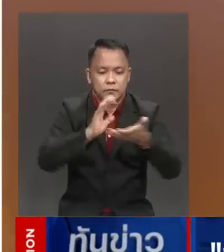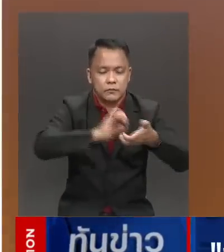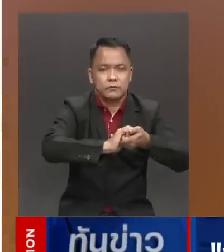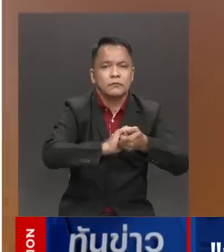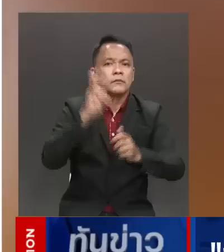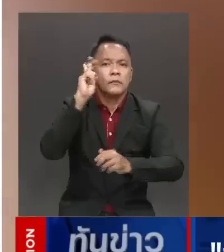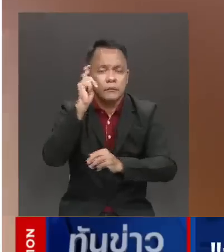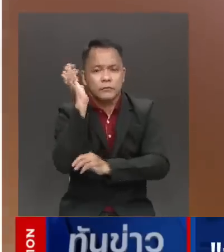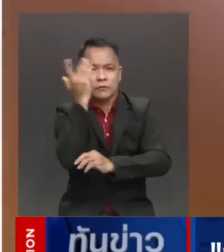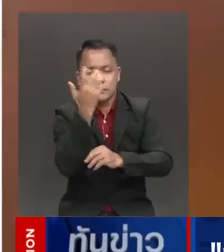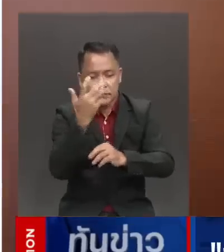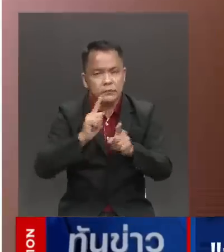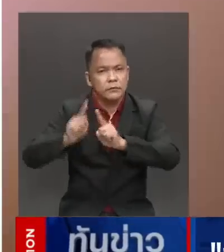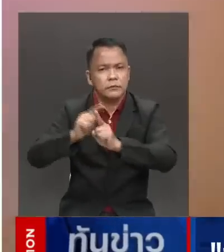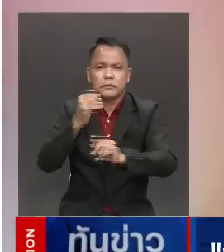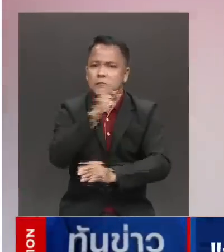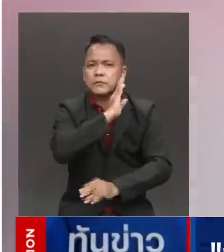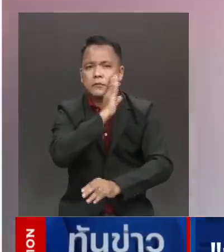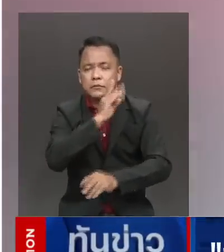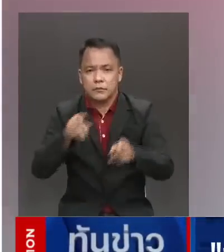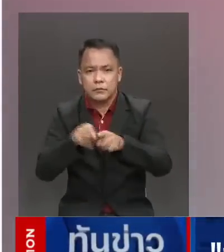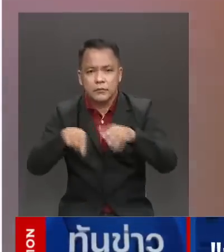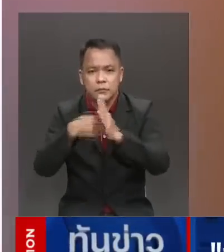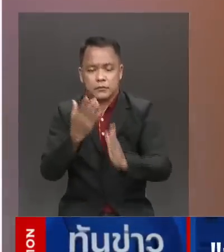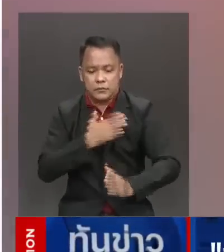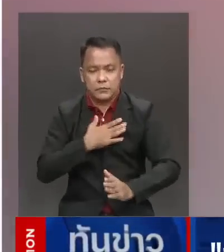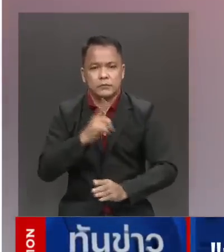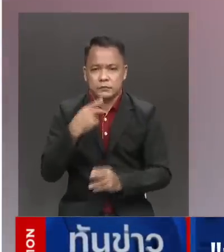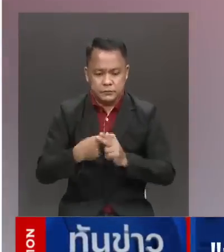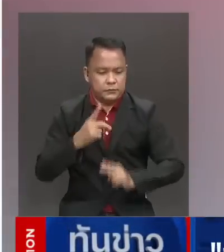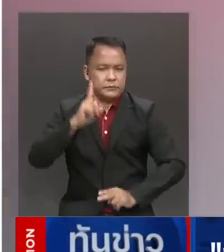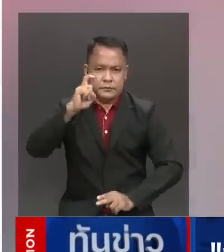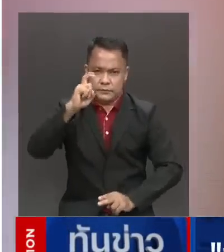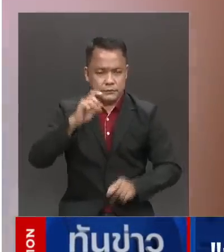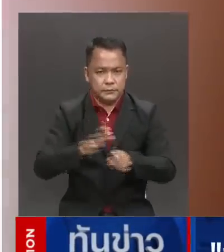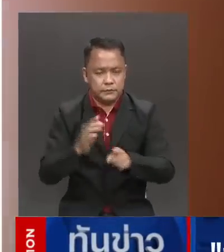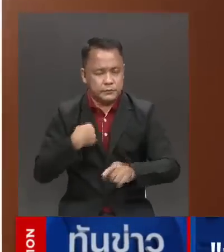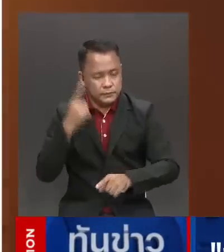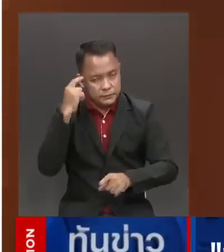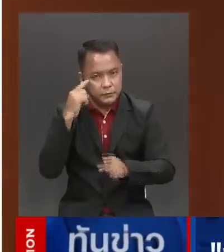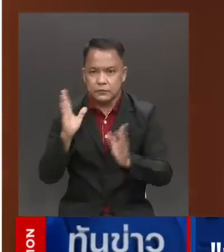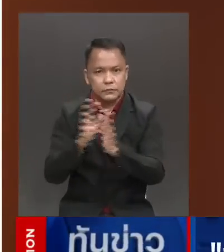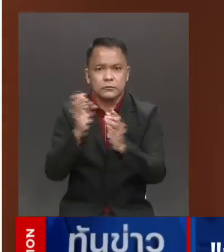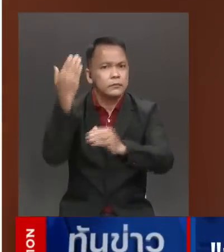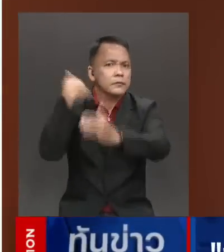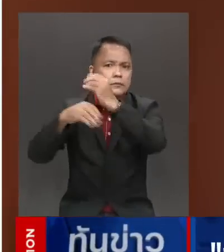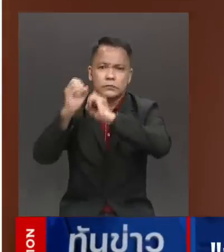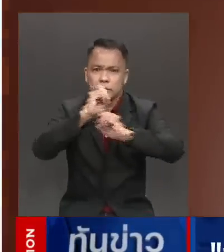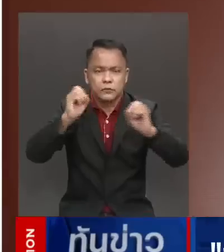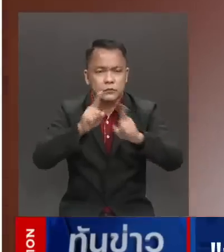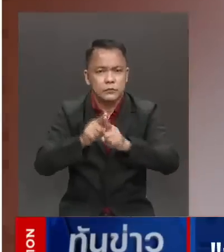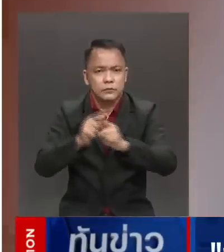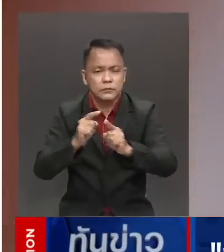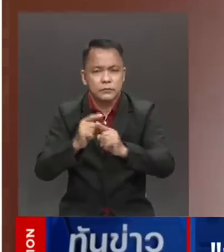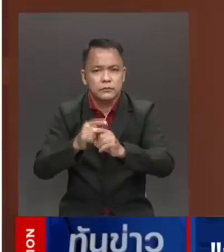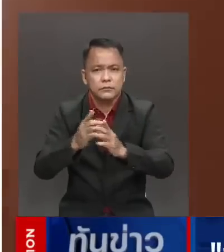ยุทธ์ใส่ร้ายใส่ความข้อความอันเป็นเท็จเป็นเหตุให้ข้าพเจ้าเสียหายอย่างมากทั้งที่ข้าพเจ้าไม่เคยมีประวัติว่าข้าพเจ้า